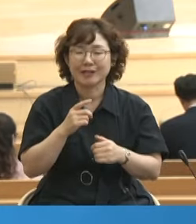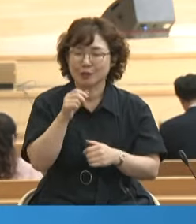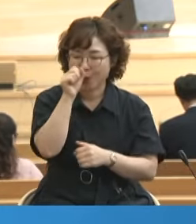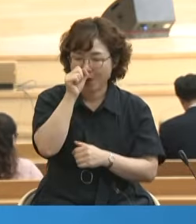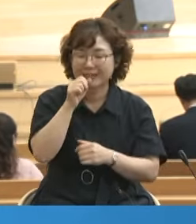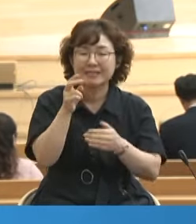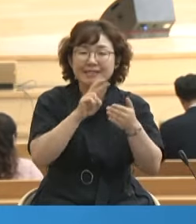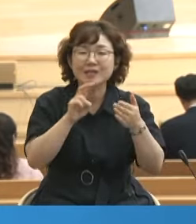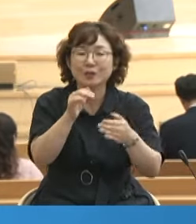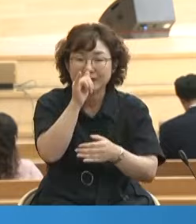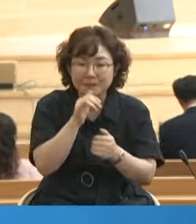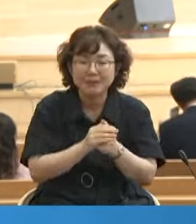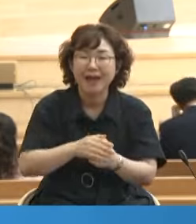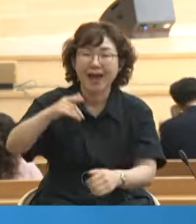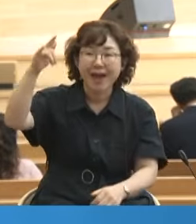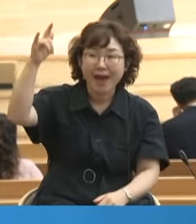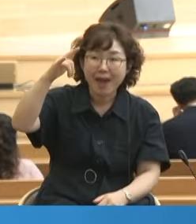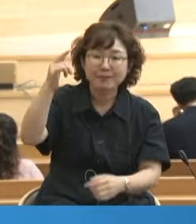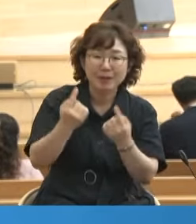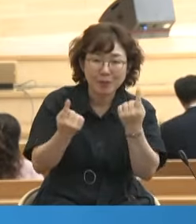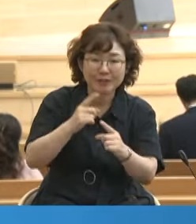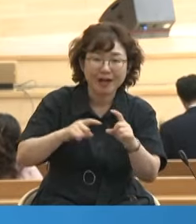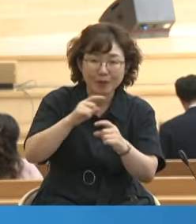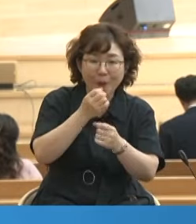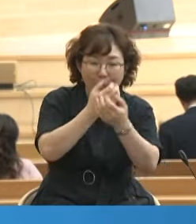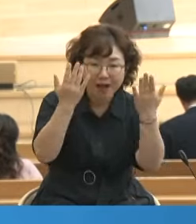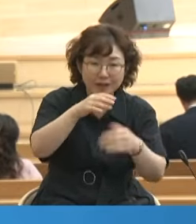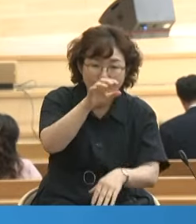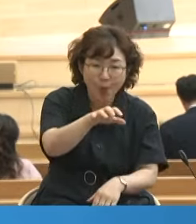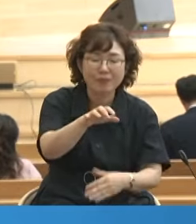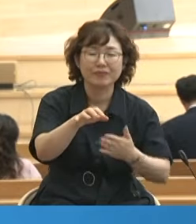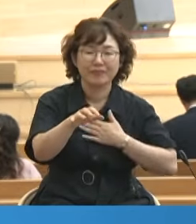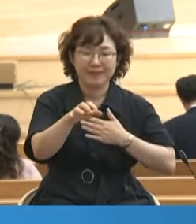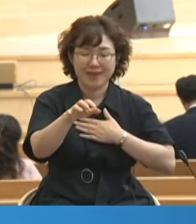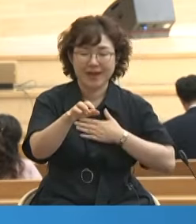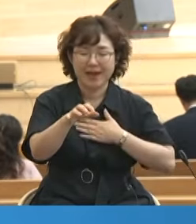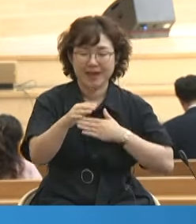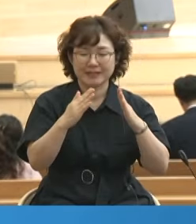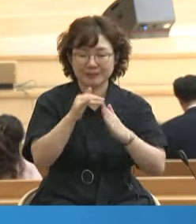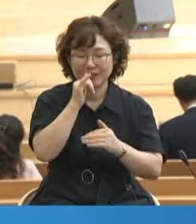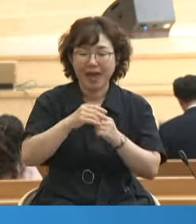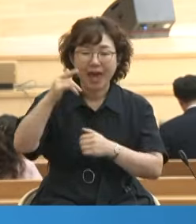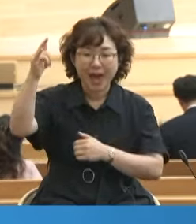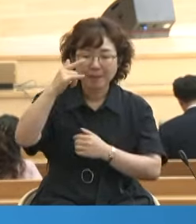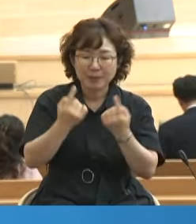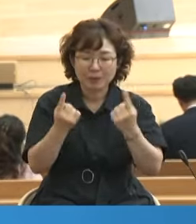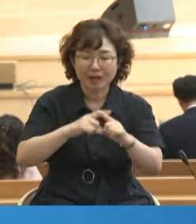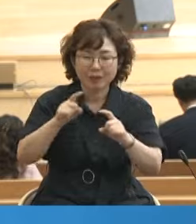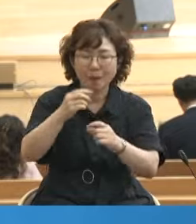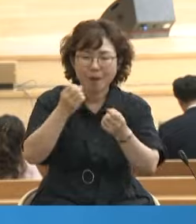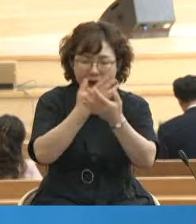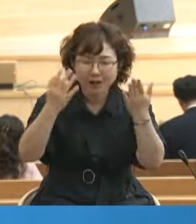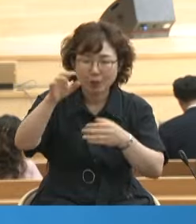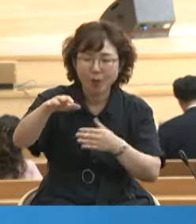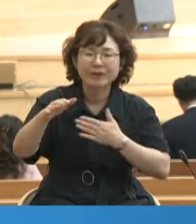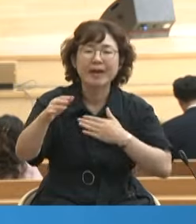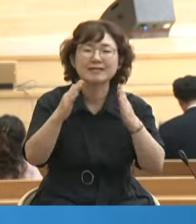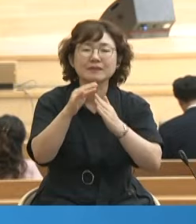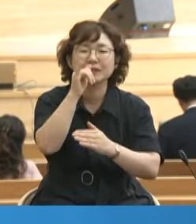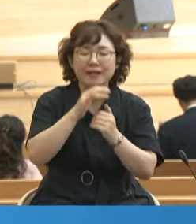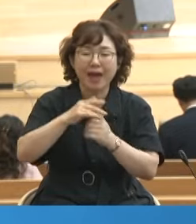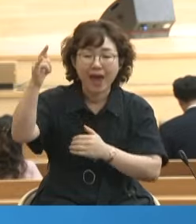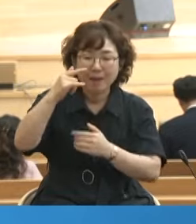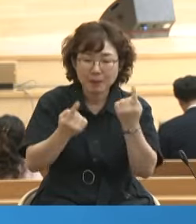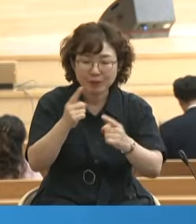그런 찬송 있잖아요. 햇빛보다 더 밝은 곳 내 집 있네. 햇빛보다 더 밝은 곳 내 집 있네. 햇빛보다